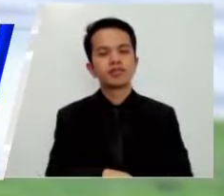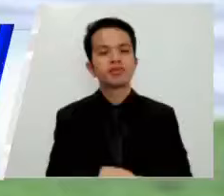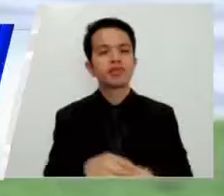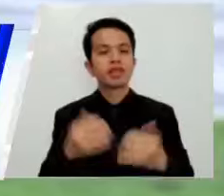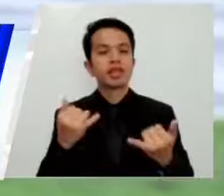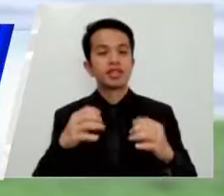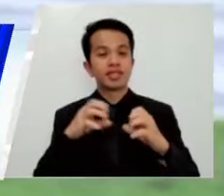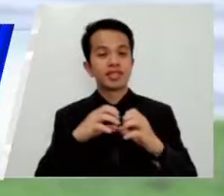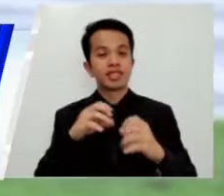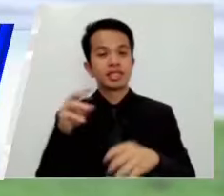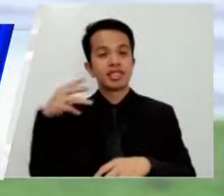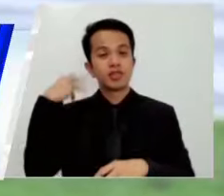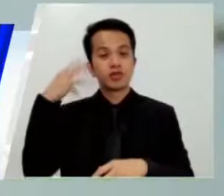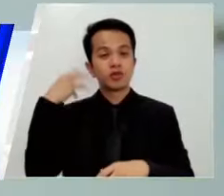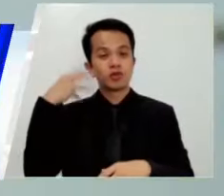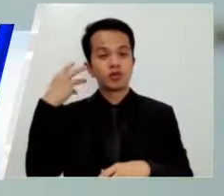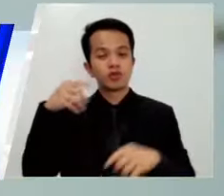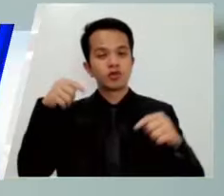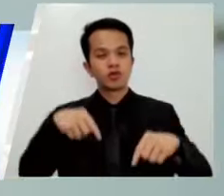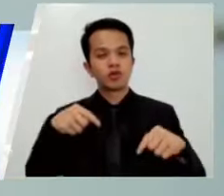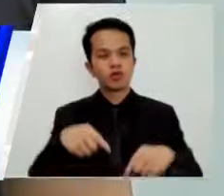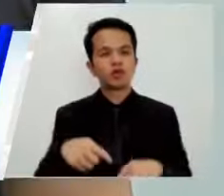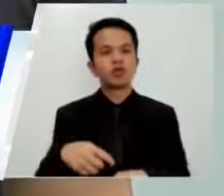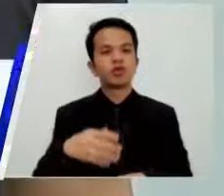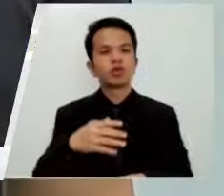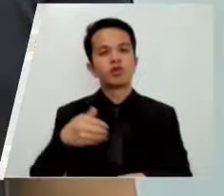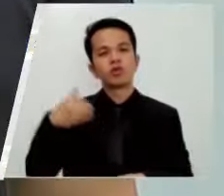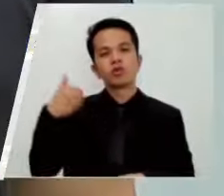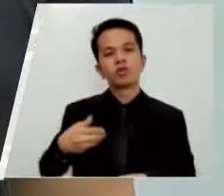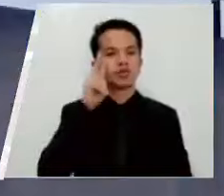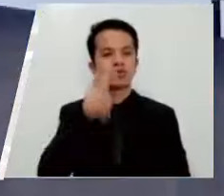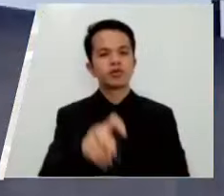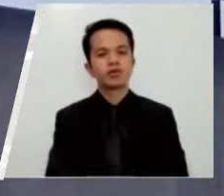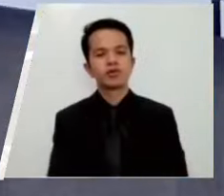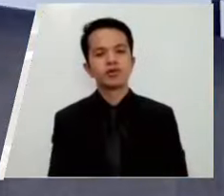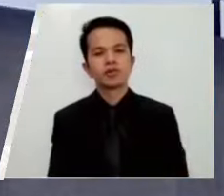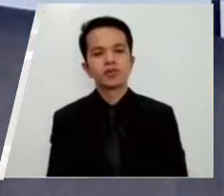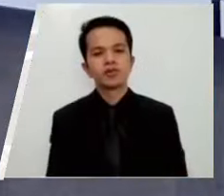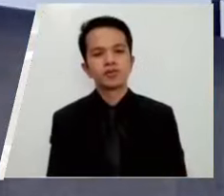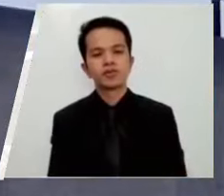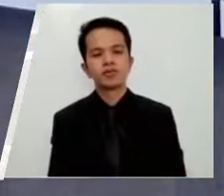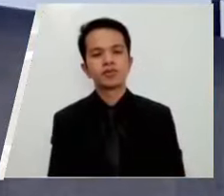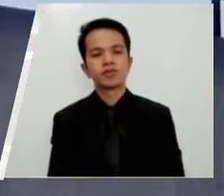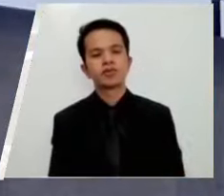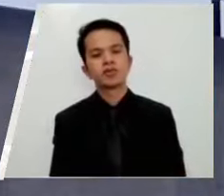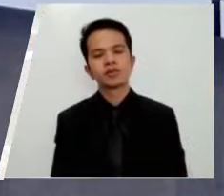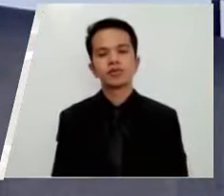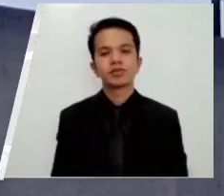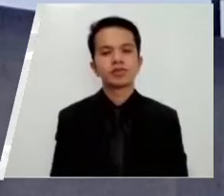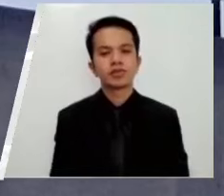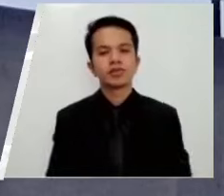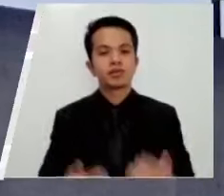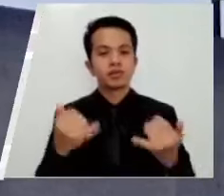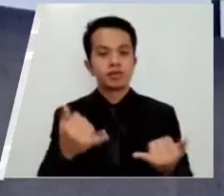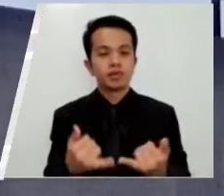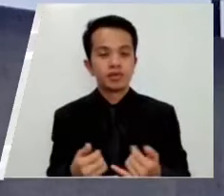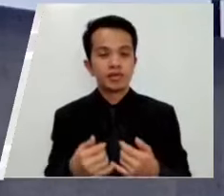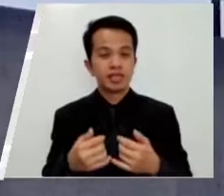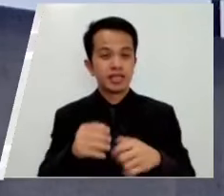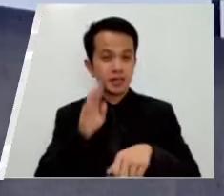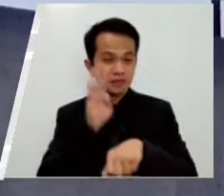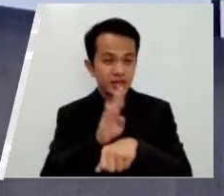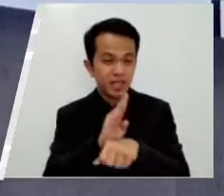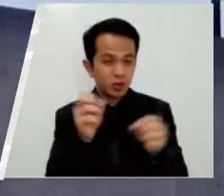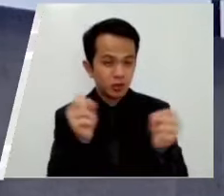sa Amerika, ako si Mariz Umali. Ian Cruz ang inyong saksi. Ang mga malilit na negosyo tuwing tag-init, malaki